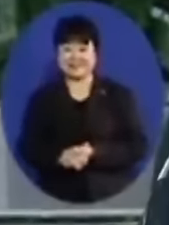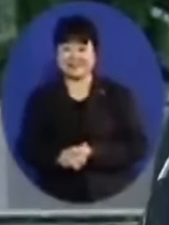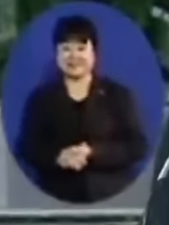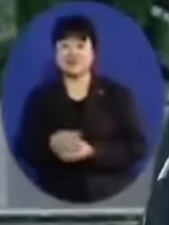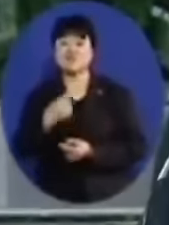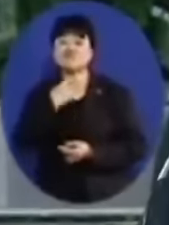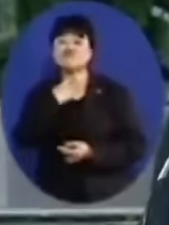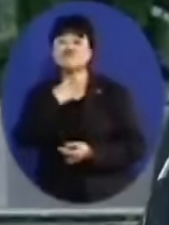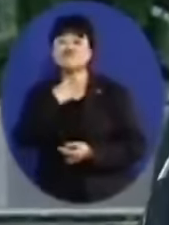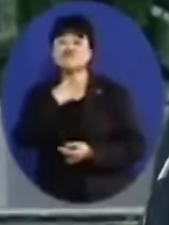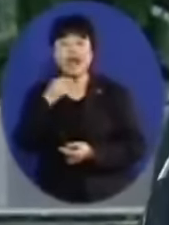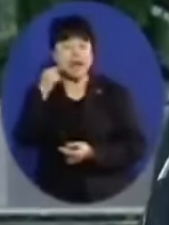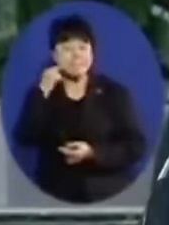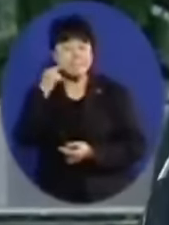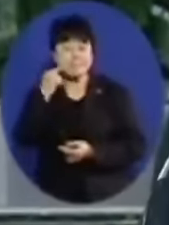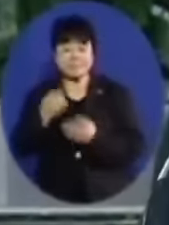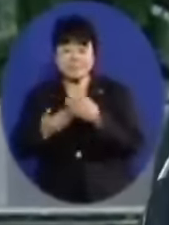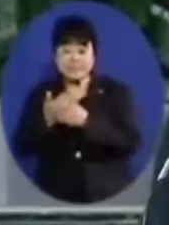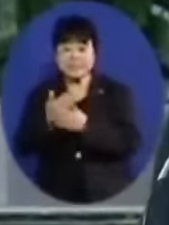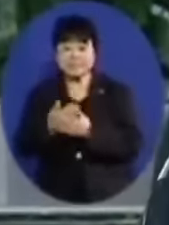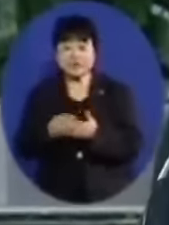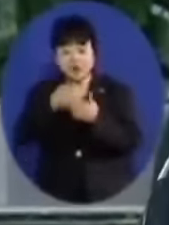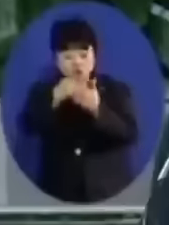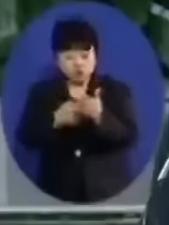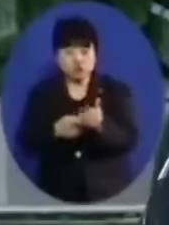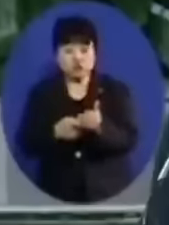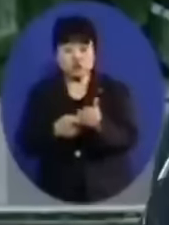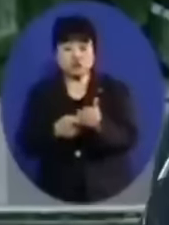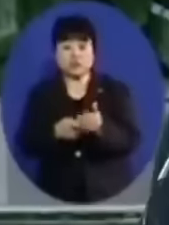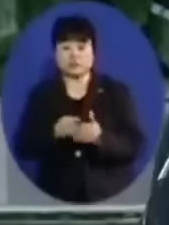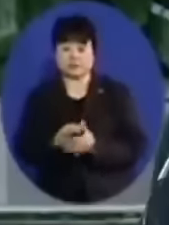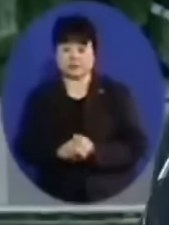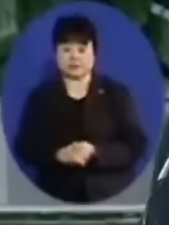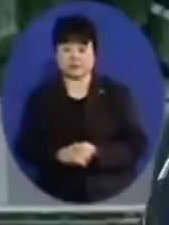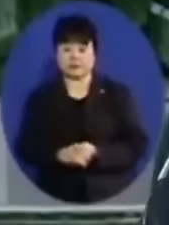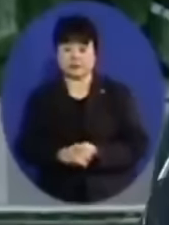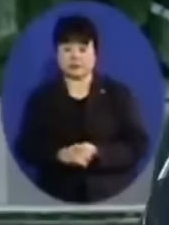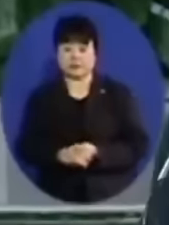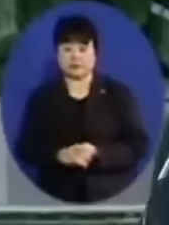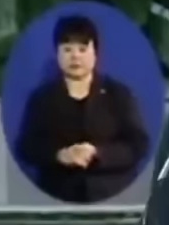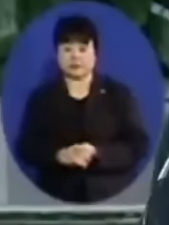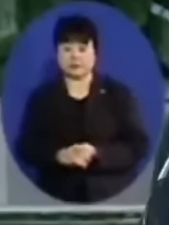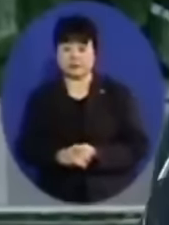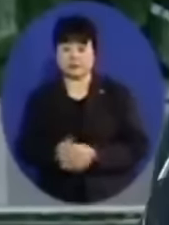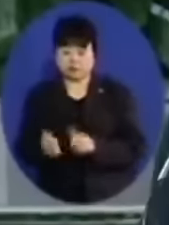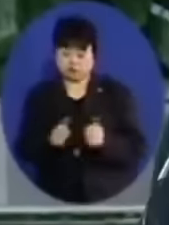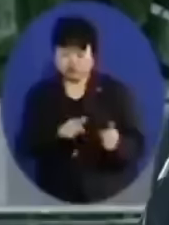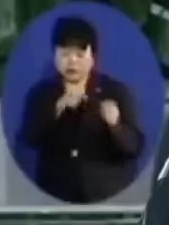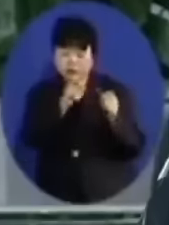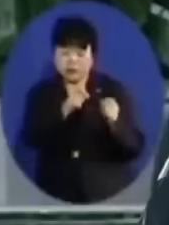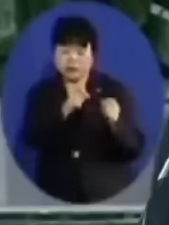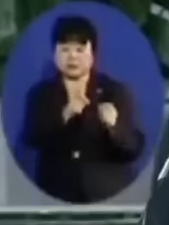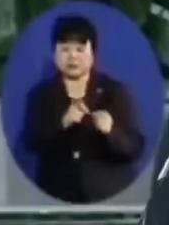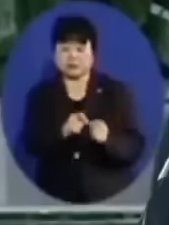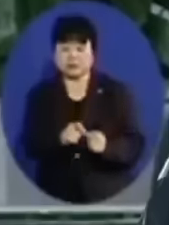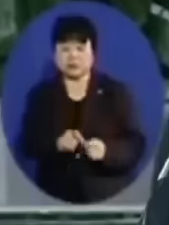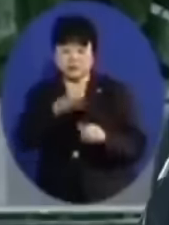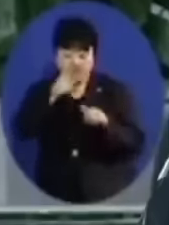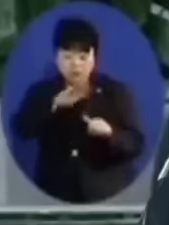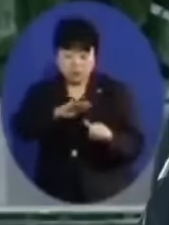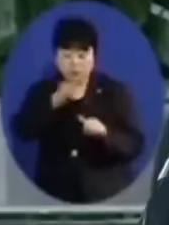후두암이 걸려서 병원에서 수술하고도 재발해서 죽어가는데 세계 와서 기도해달라고 하는데